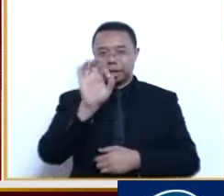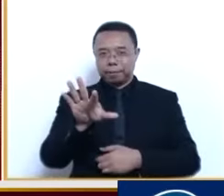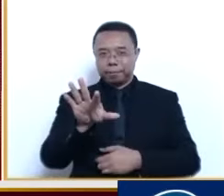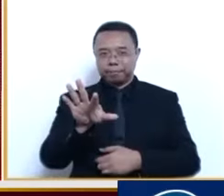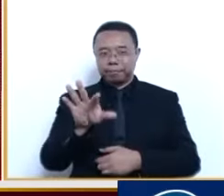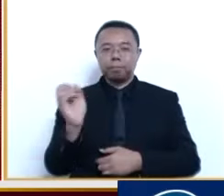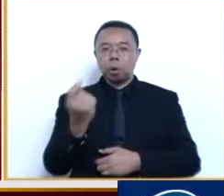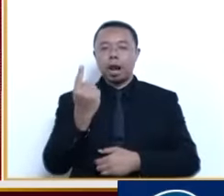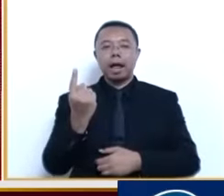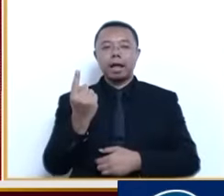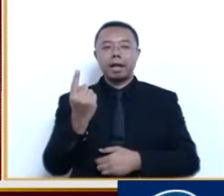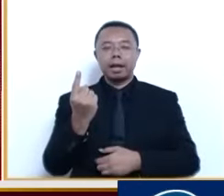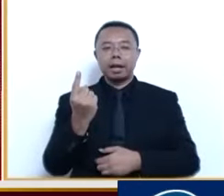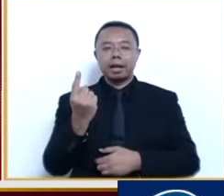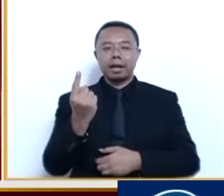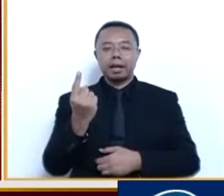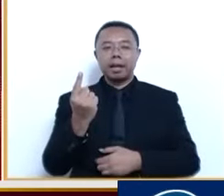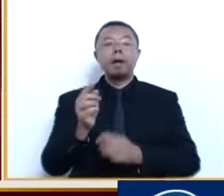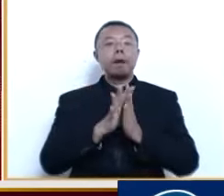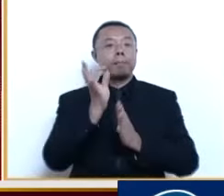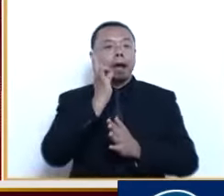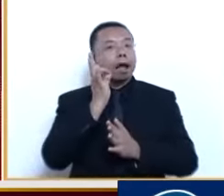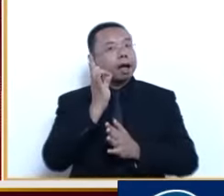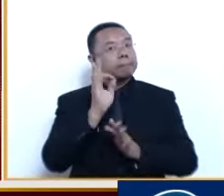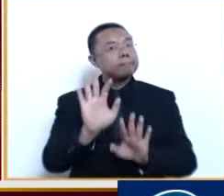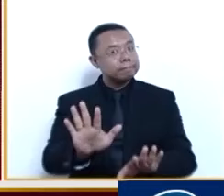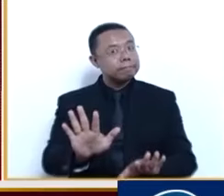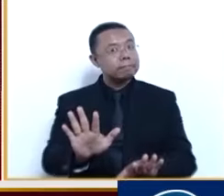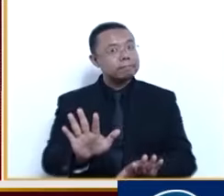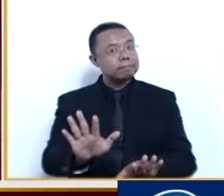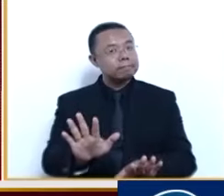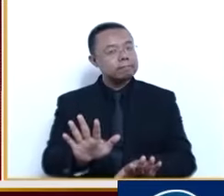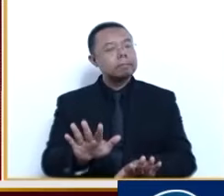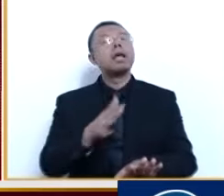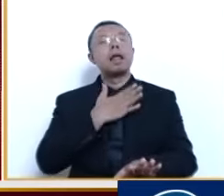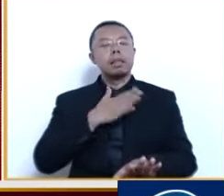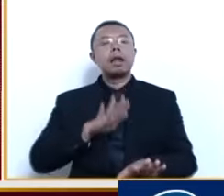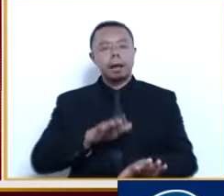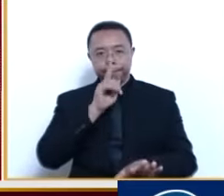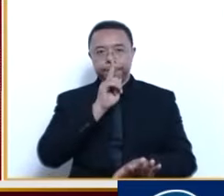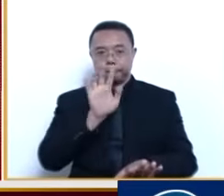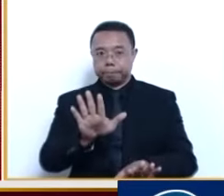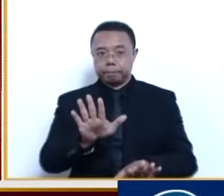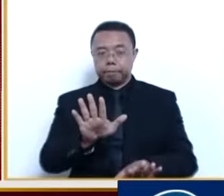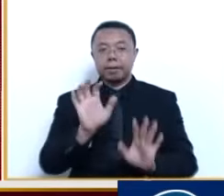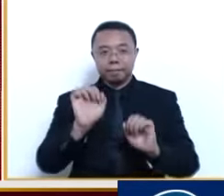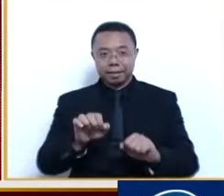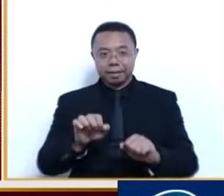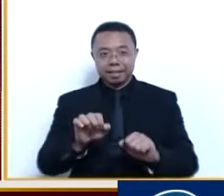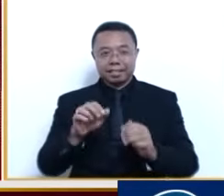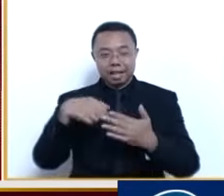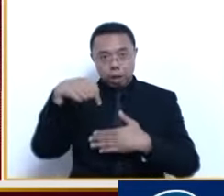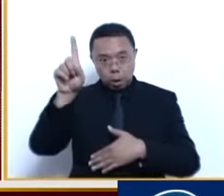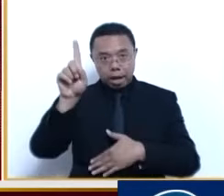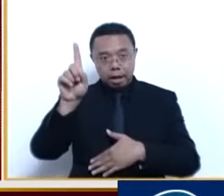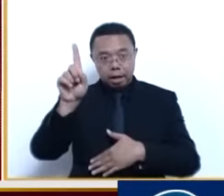baik dimulai sejak Bapak mohon maaf kami tidak akan memulai jika tidak tenang para pendukung kita bisa mengeluarkan dari ruangan